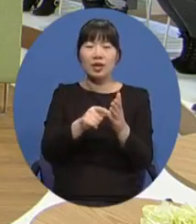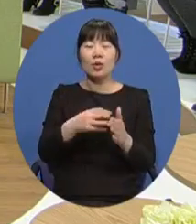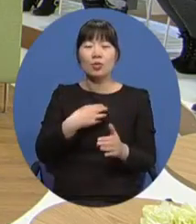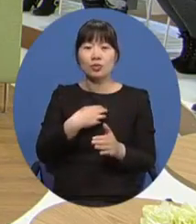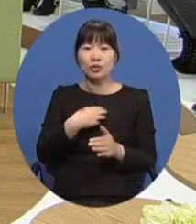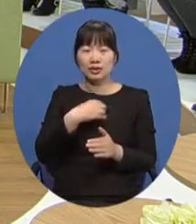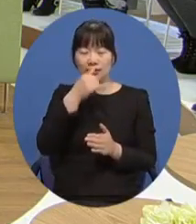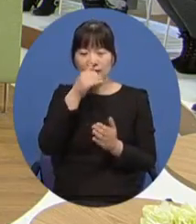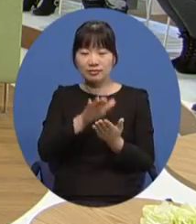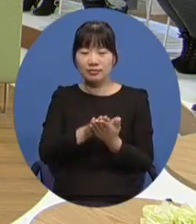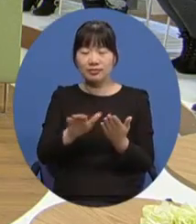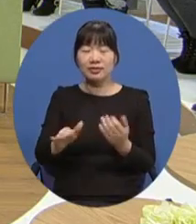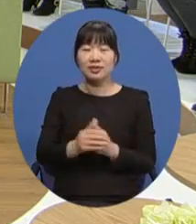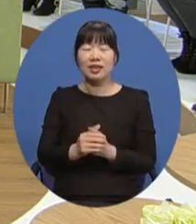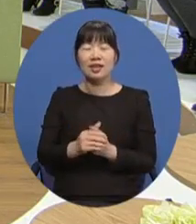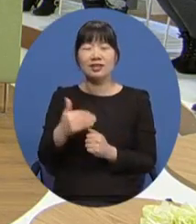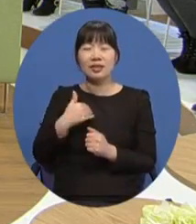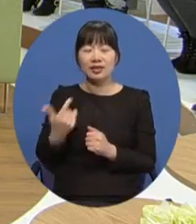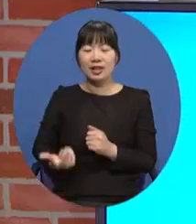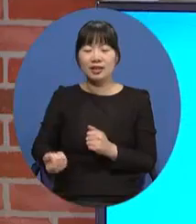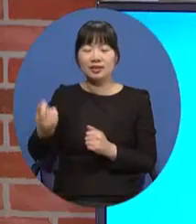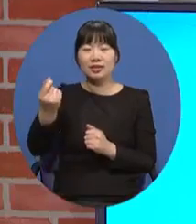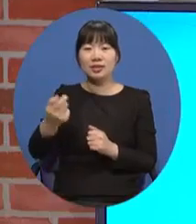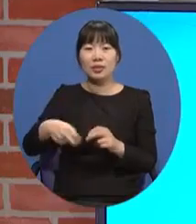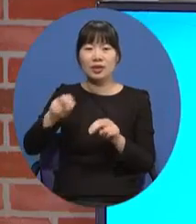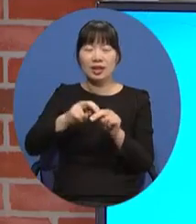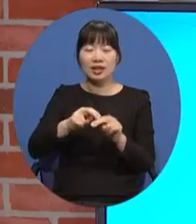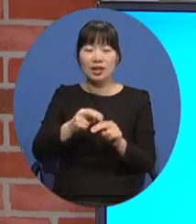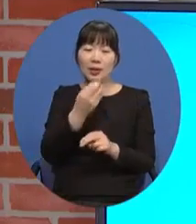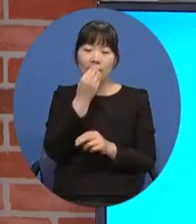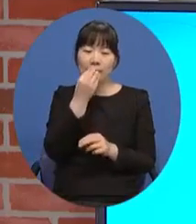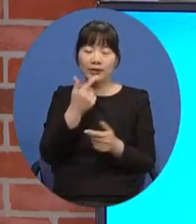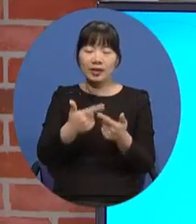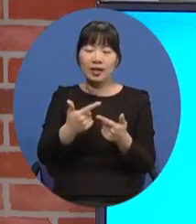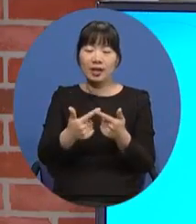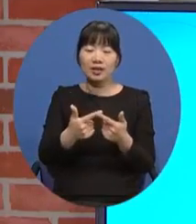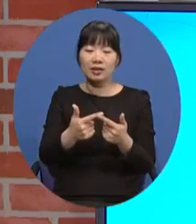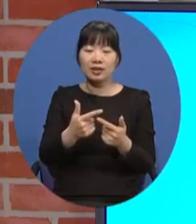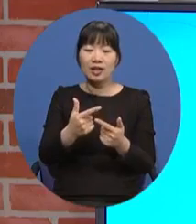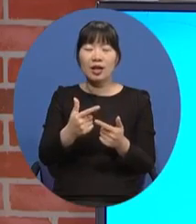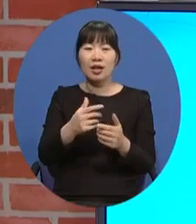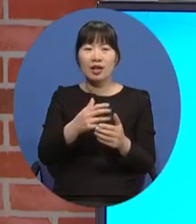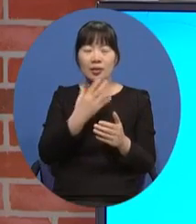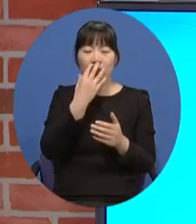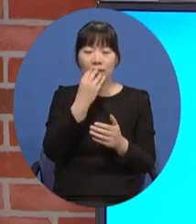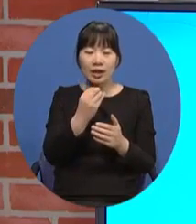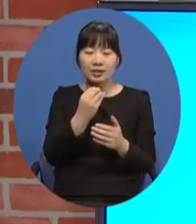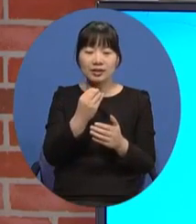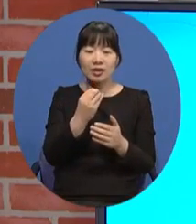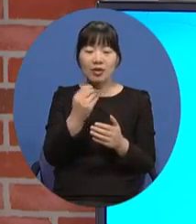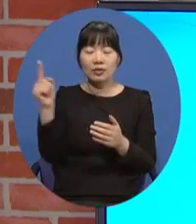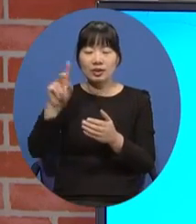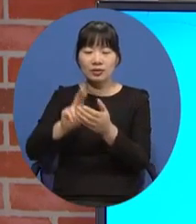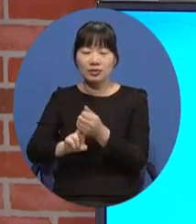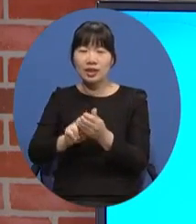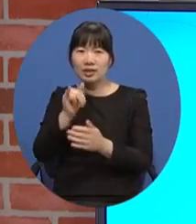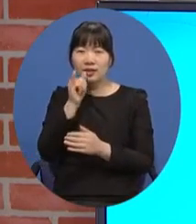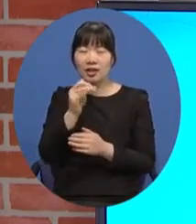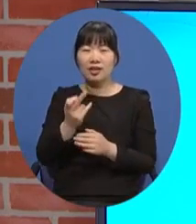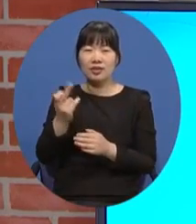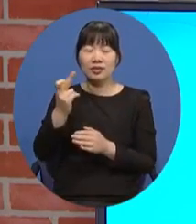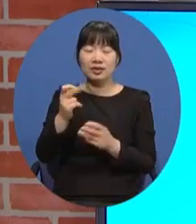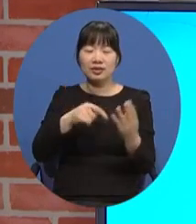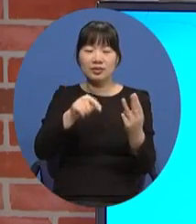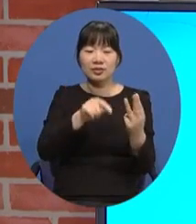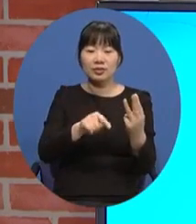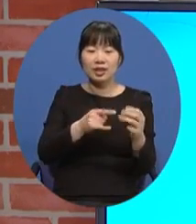위험합니다. 그래서 저는 일찍 올라가서 그 감나무에 홍새를 따서 어디다 숨겨놔요. 뭐 형하고 삼촌한테